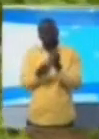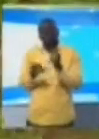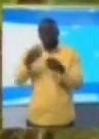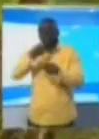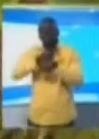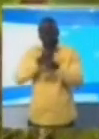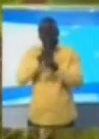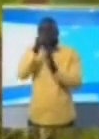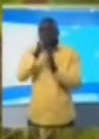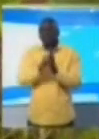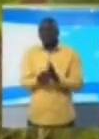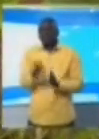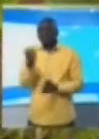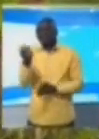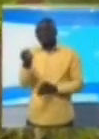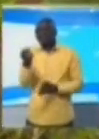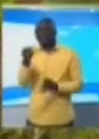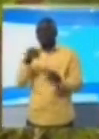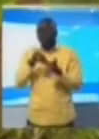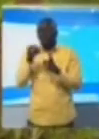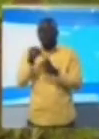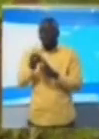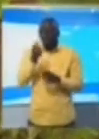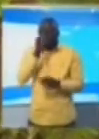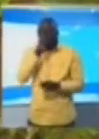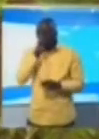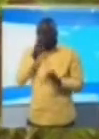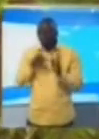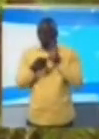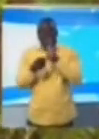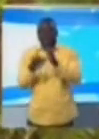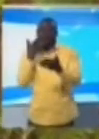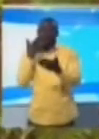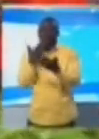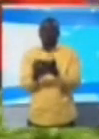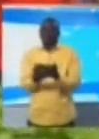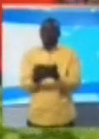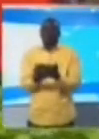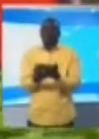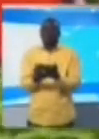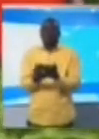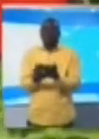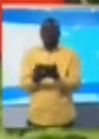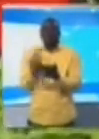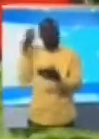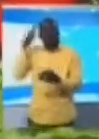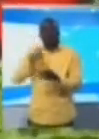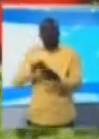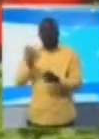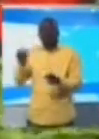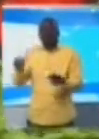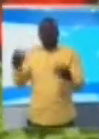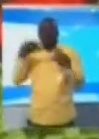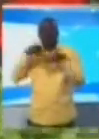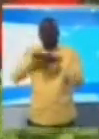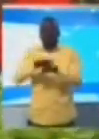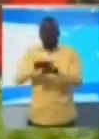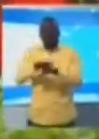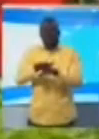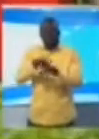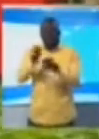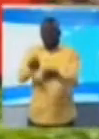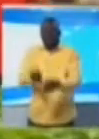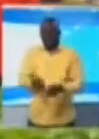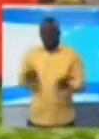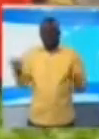production de céréales, tout comme maraîchère, présente une bonne mine. Son secret est qu'il associe l'agriculture à